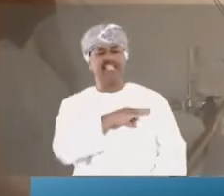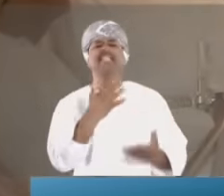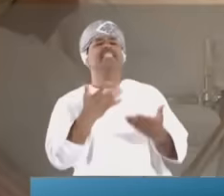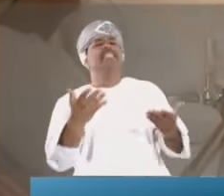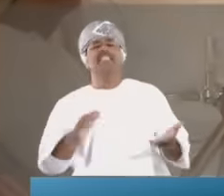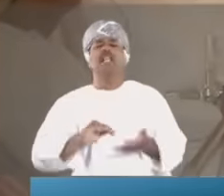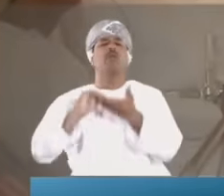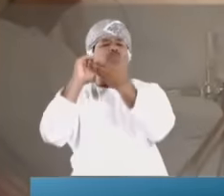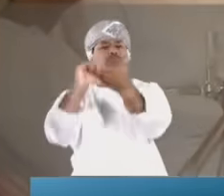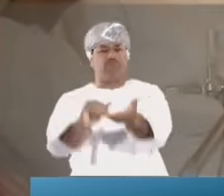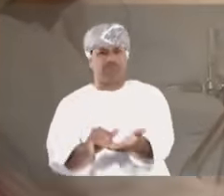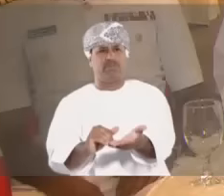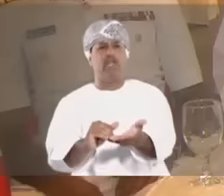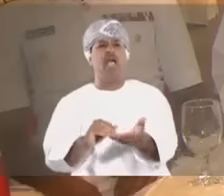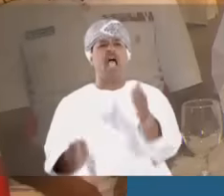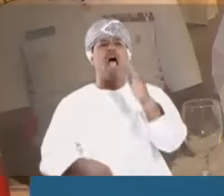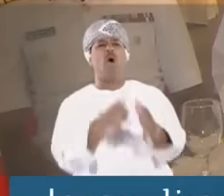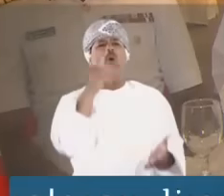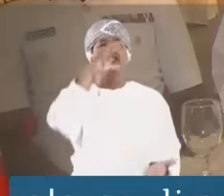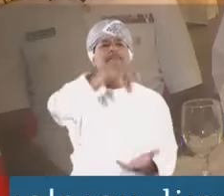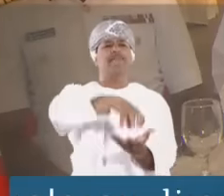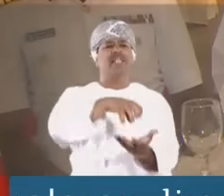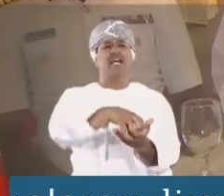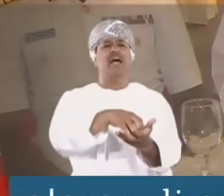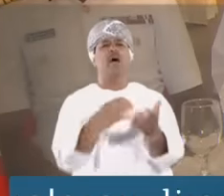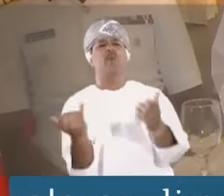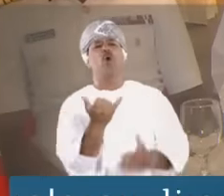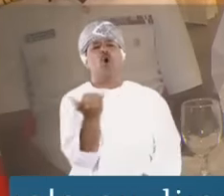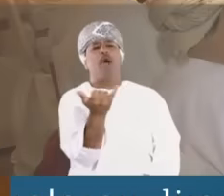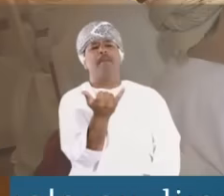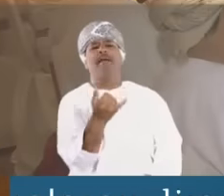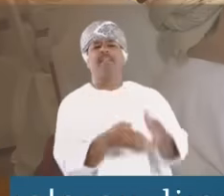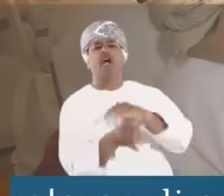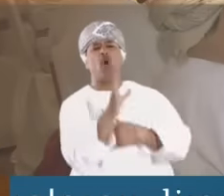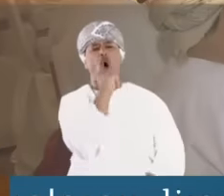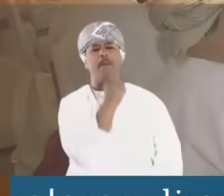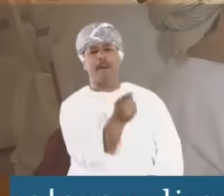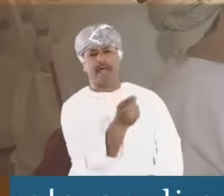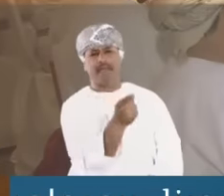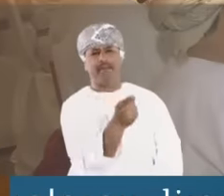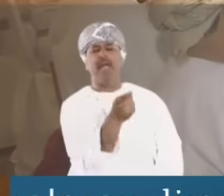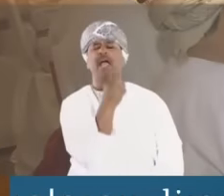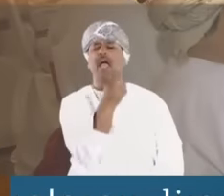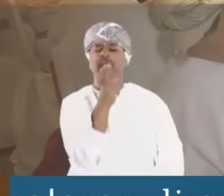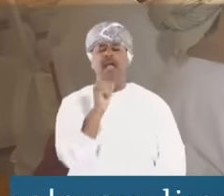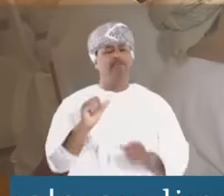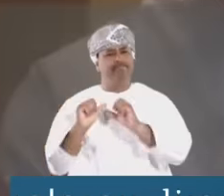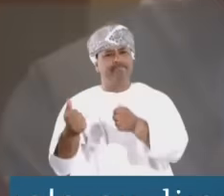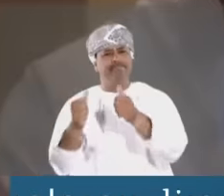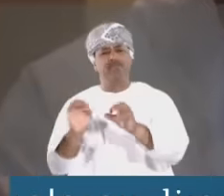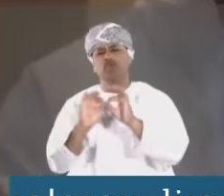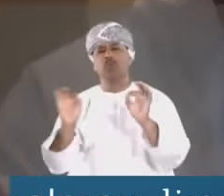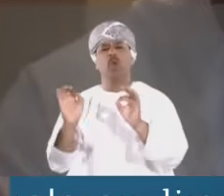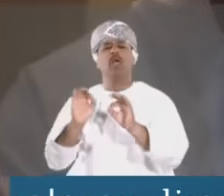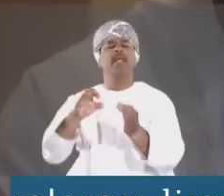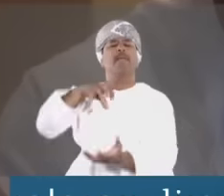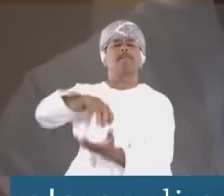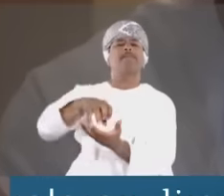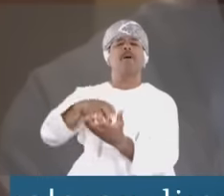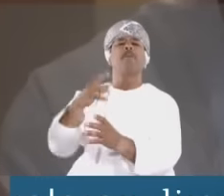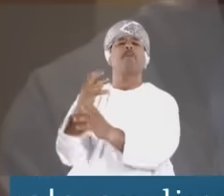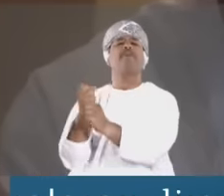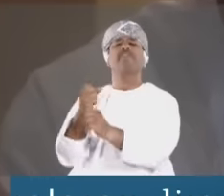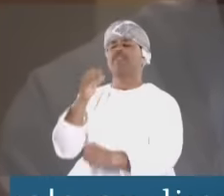التسهيلات المقدمة في أول منطقة لوجستية على مستوى السلطنة، والتي يجري الإعداد لها في محافظة جنوب